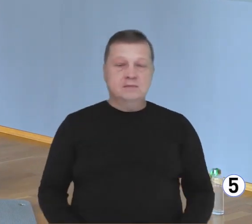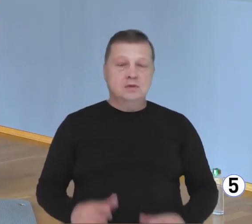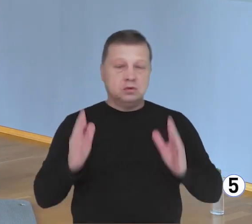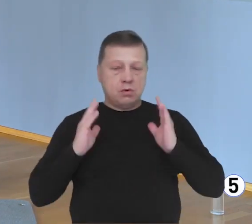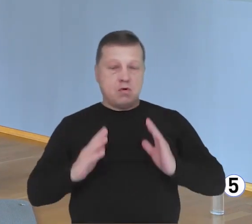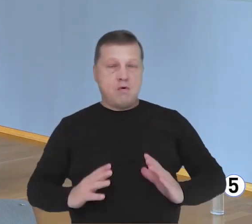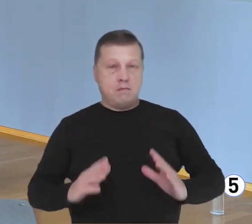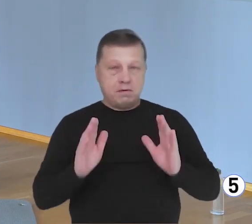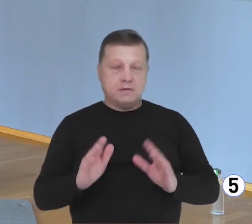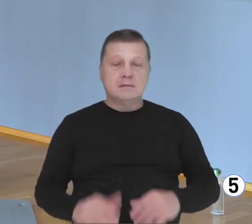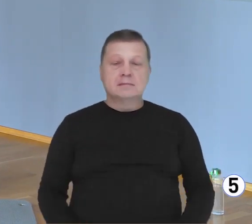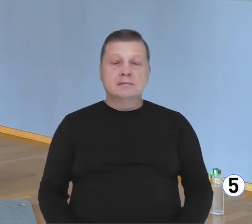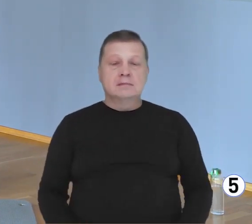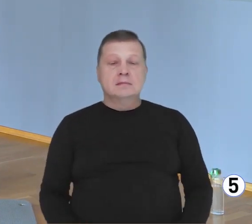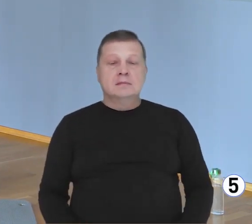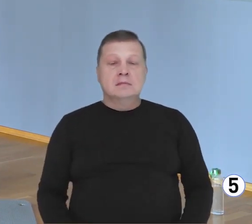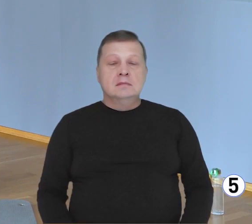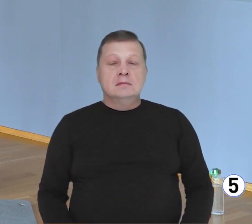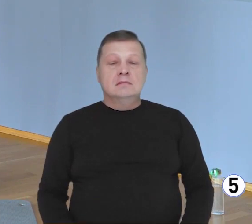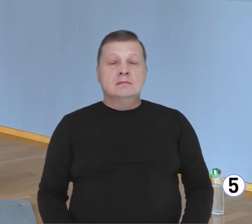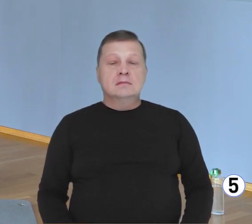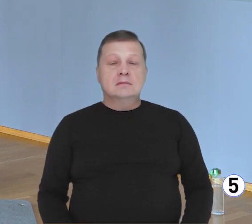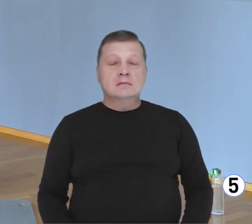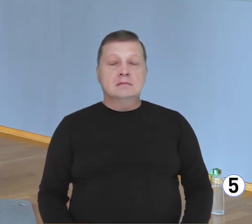Spokojnie wykonujemy to ćwiczenie.